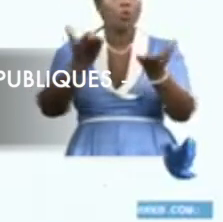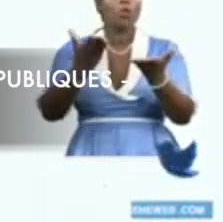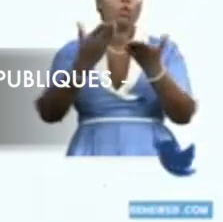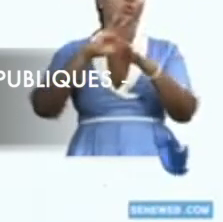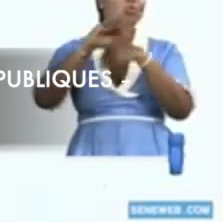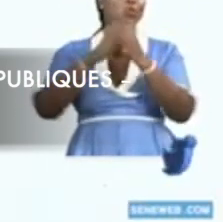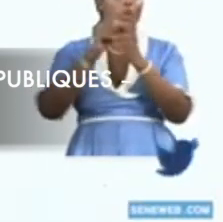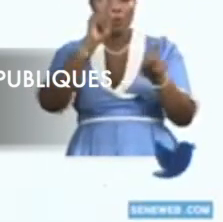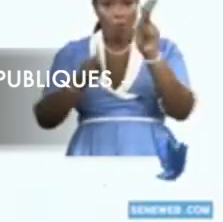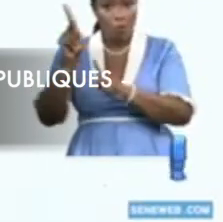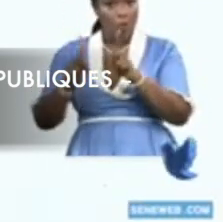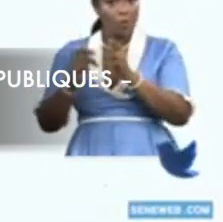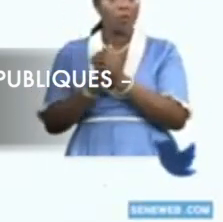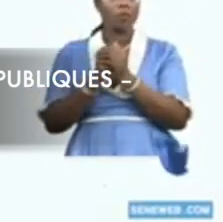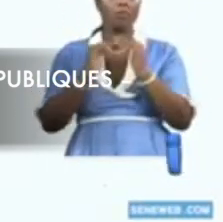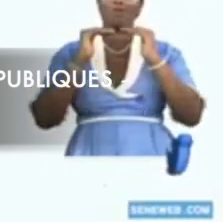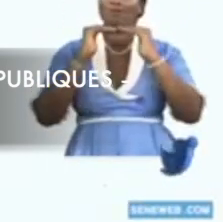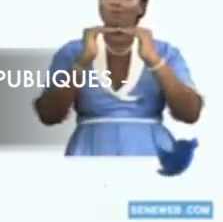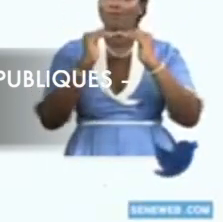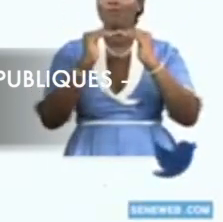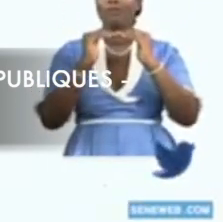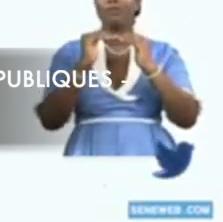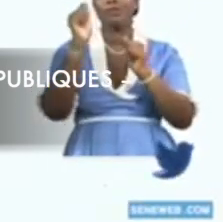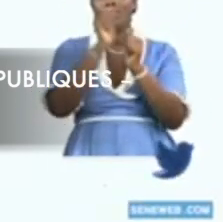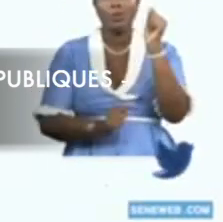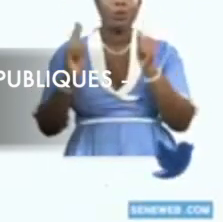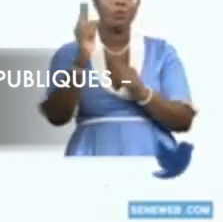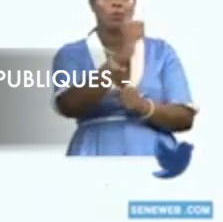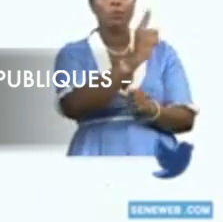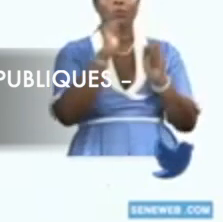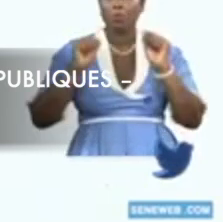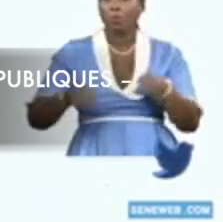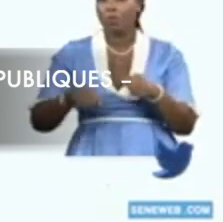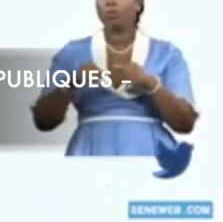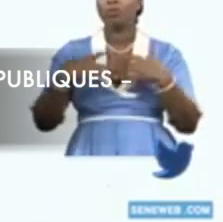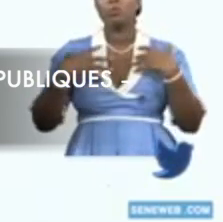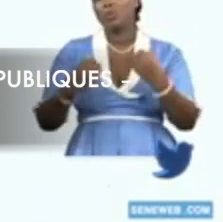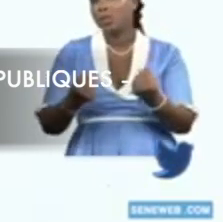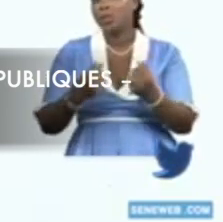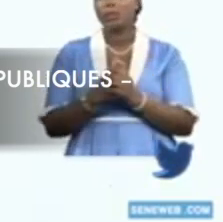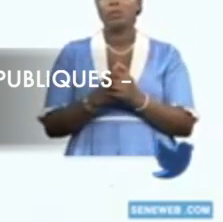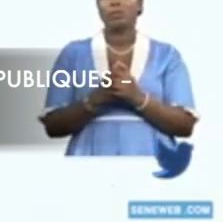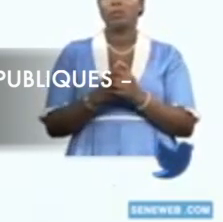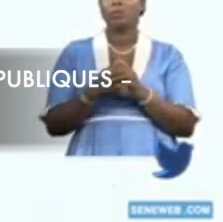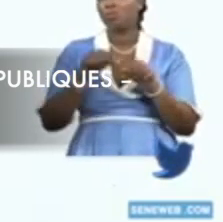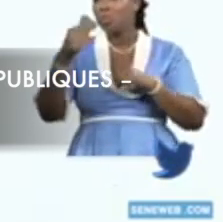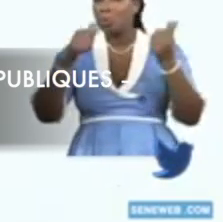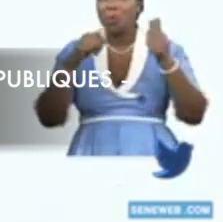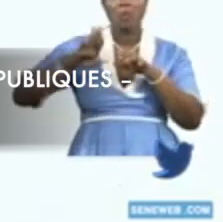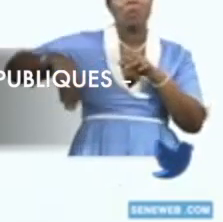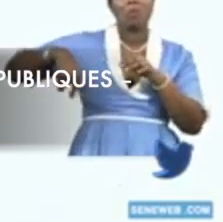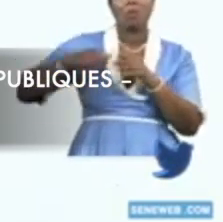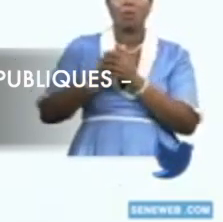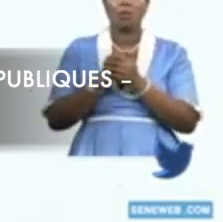jariñ ba nopi ñu gëna yamale askan wi ku nekk mëna am baaj ak karange bu ko yéso ñu fexé ba kenn bañu dess ginnaw ci yokkute bi réew